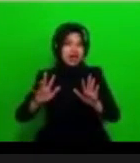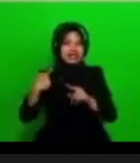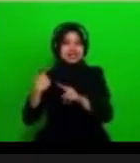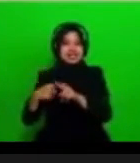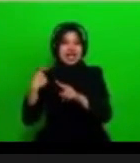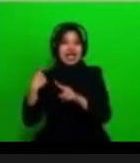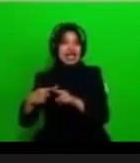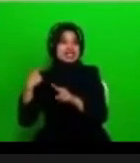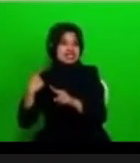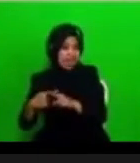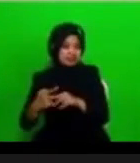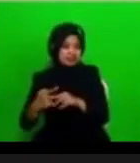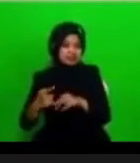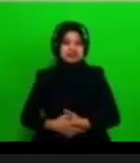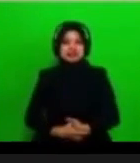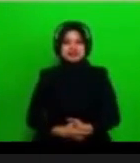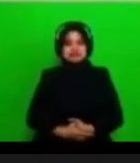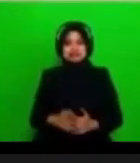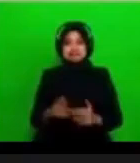0812-13329.